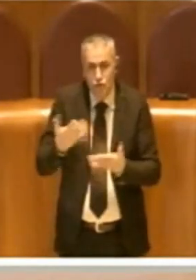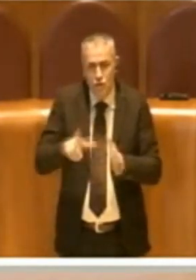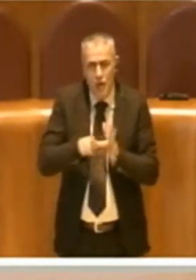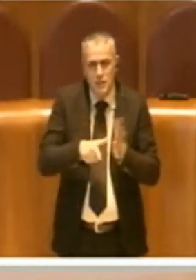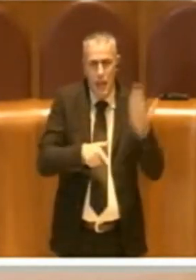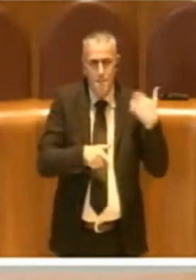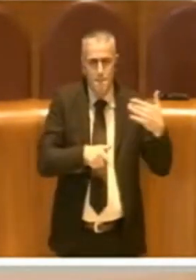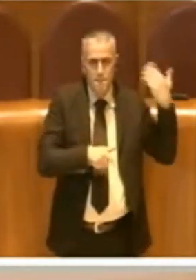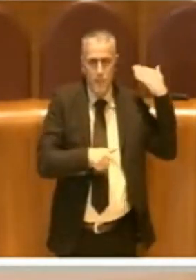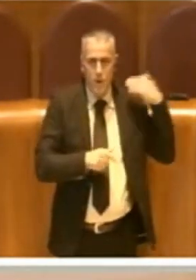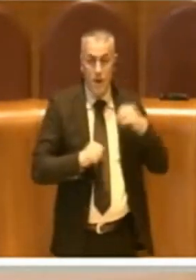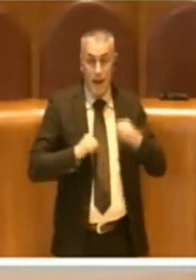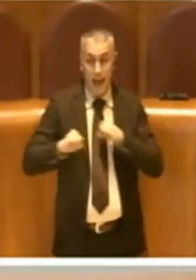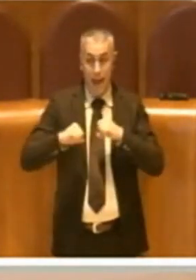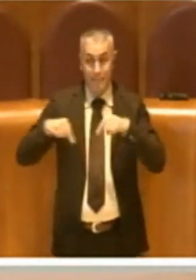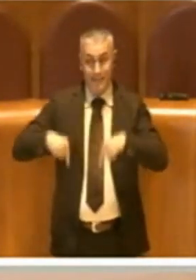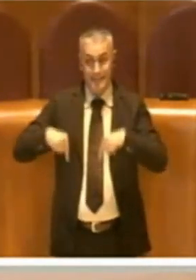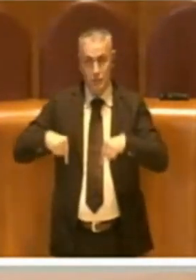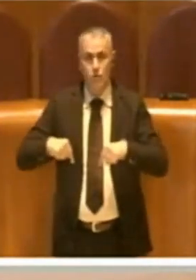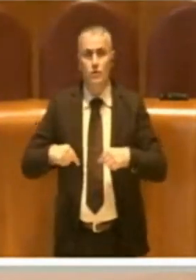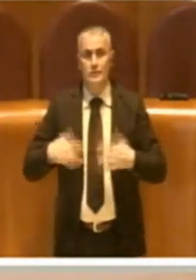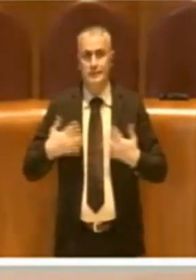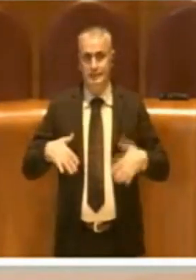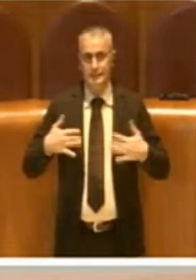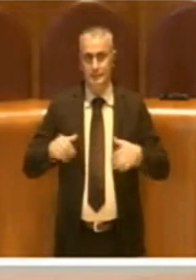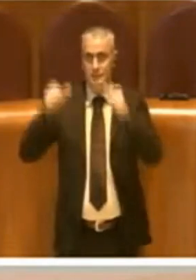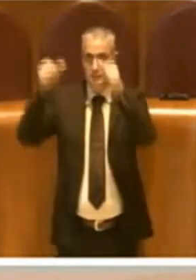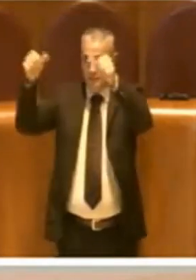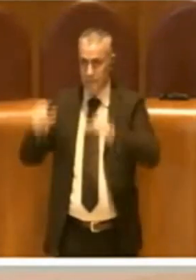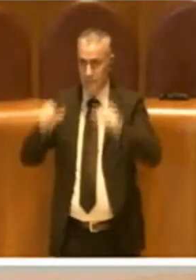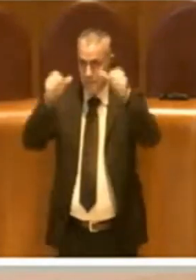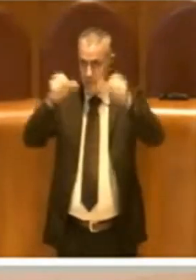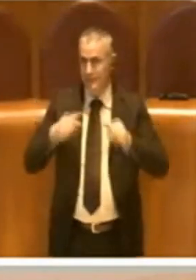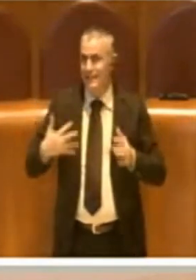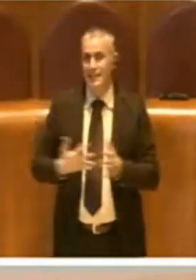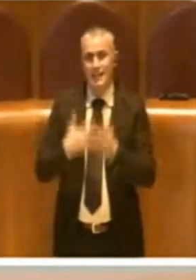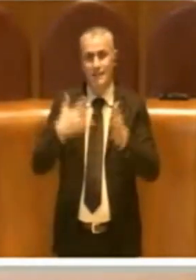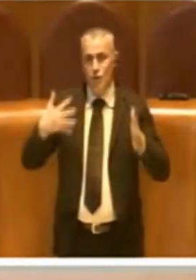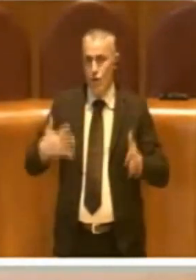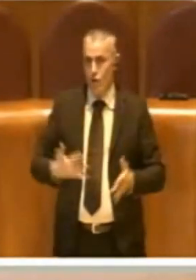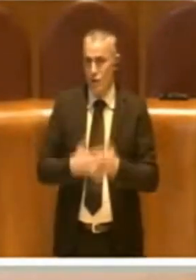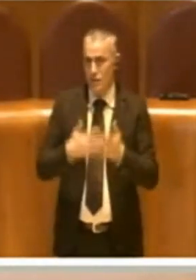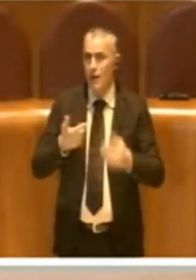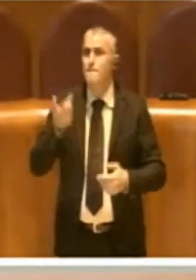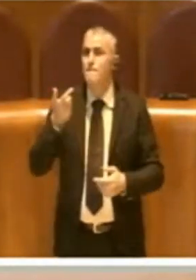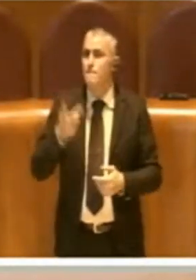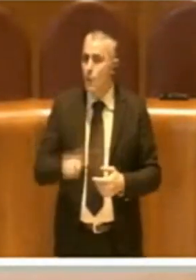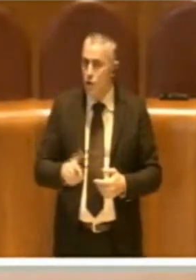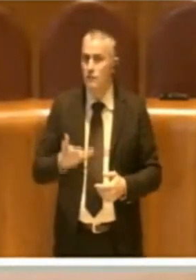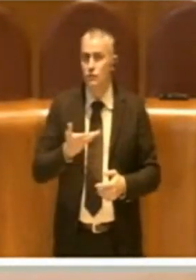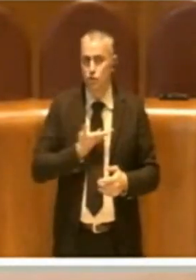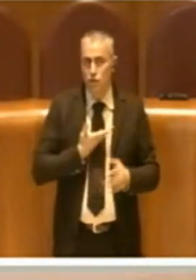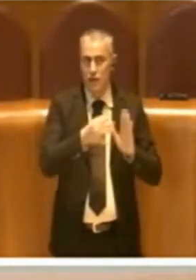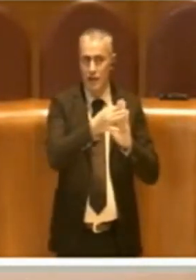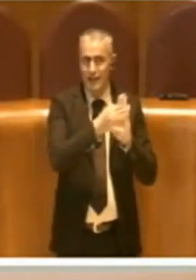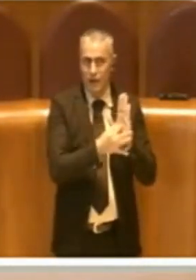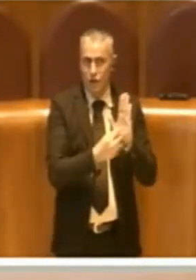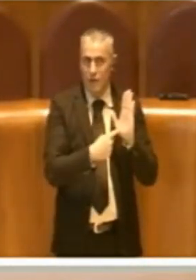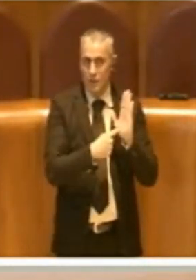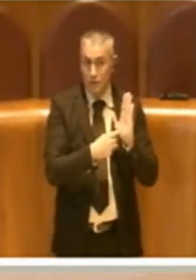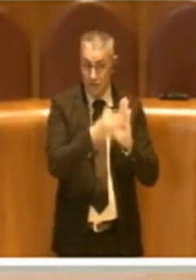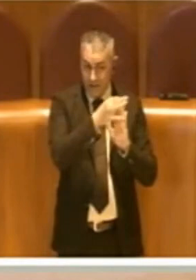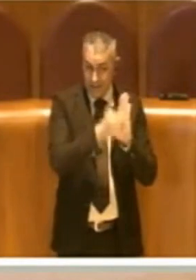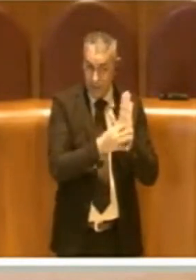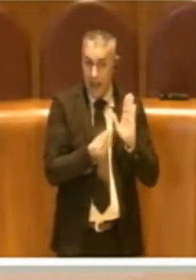tempo l'amministrazione ha avuto difficoltà a pubblicare i bandi perché abbiamo avuto un regolamento che non è